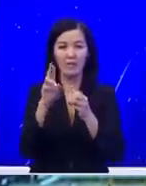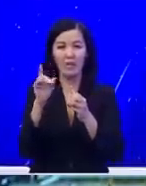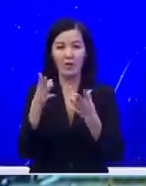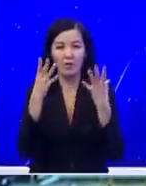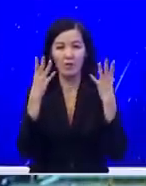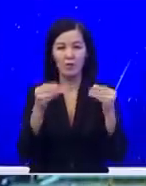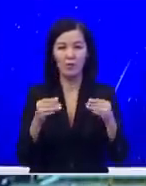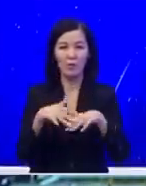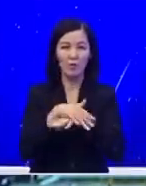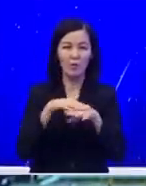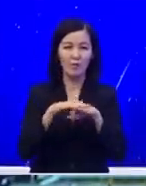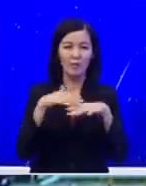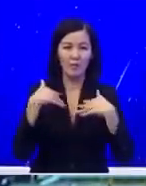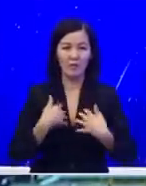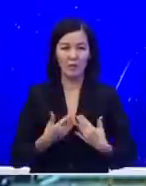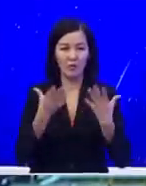днем общенационального траура.